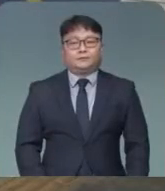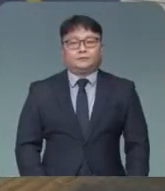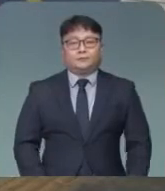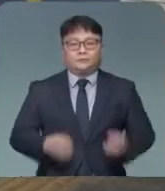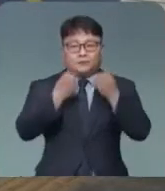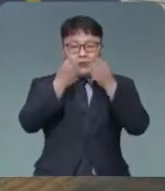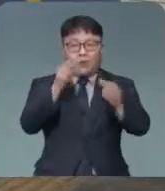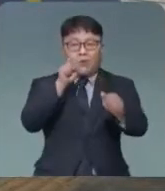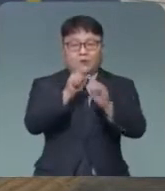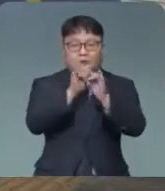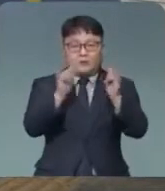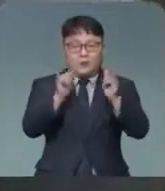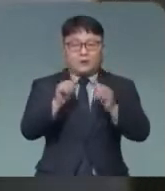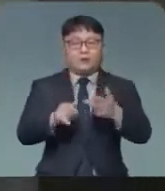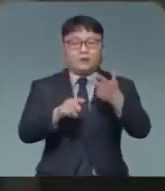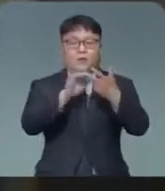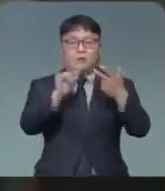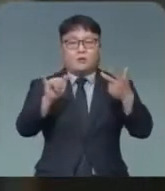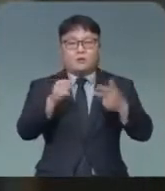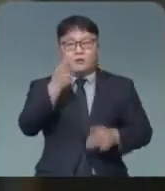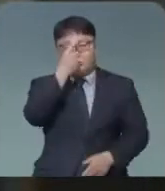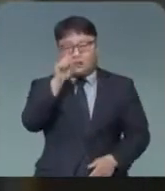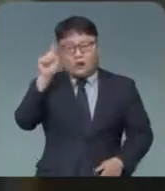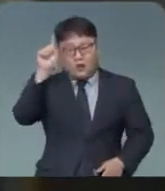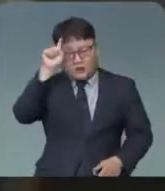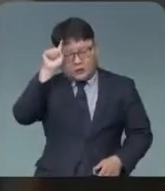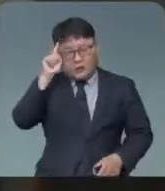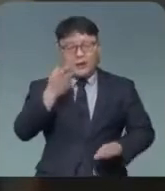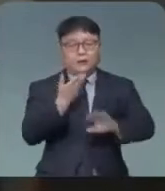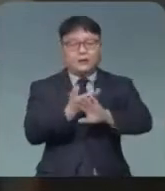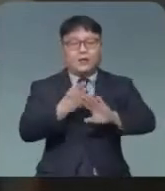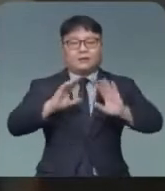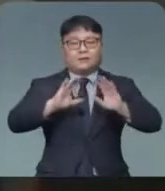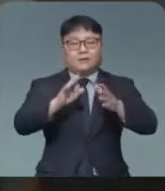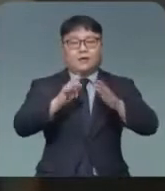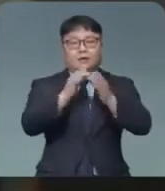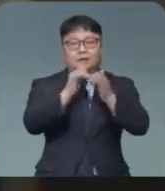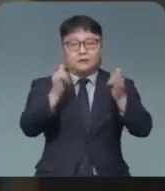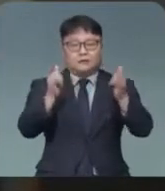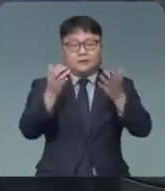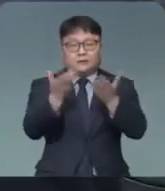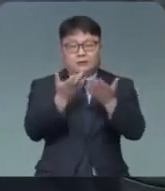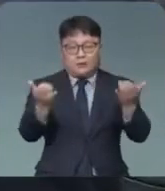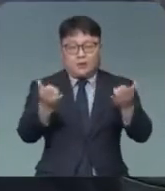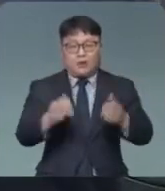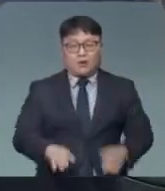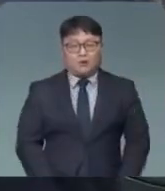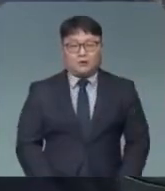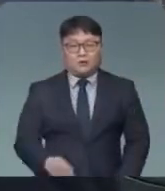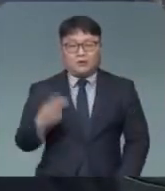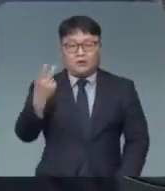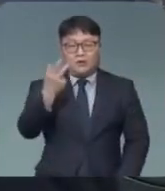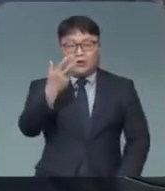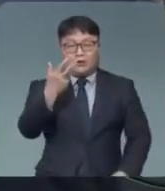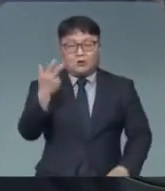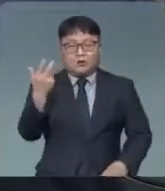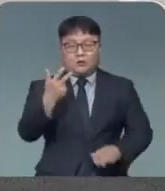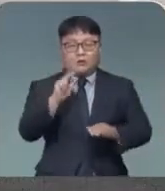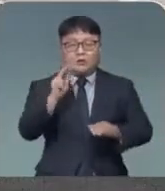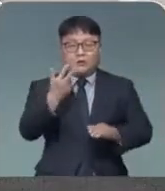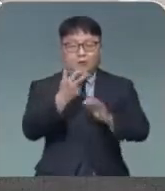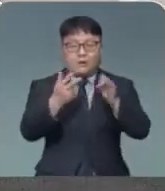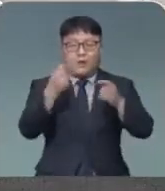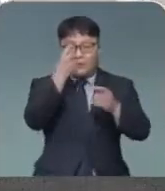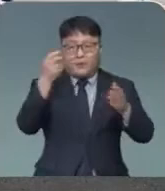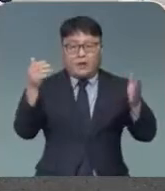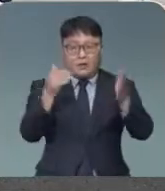새로 확진 판정을 받은 7명은 러시아 국적의 외국인 노동자입니다. 어제 강릉에서만 2,700여 명이 검사를